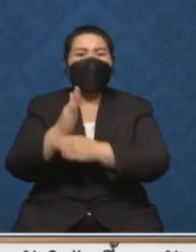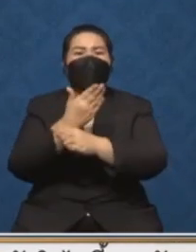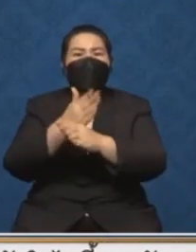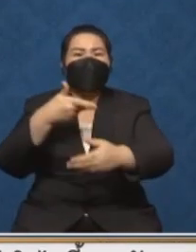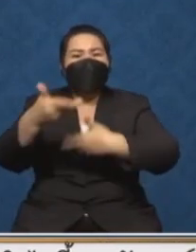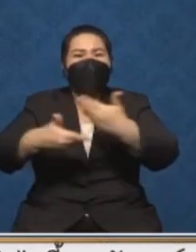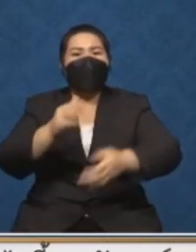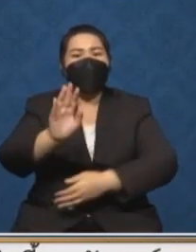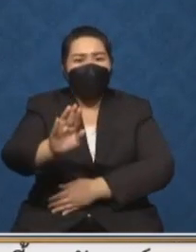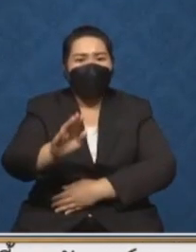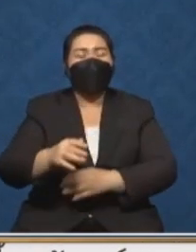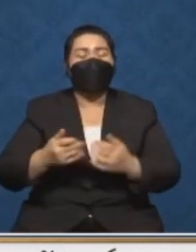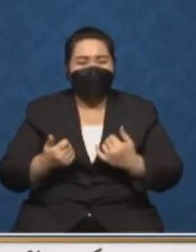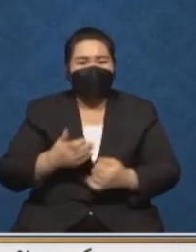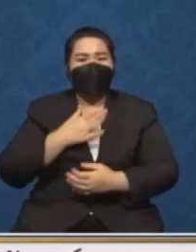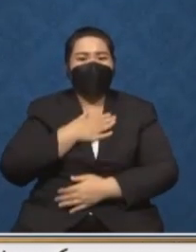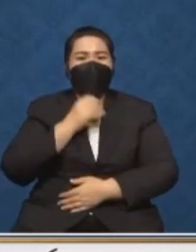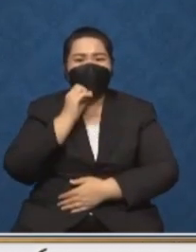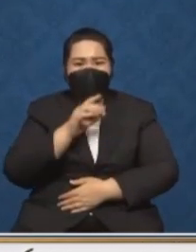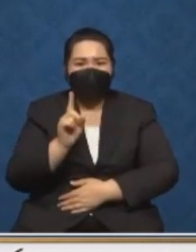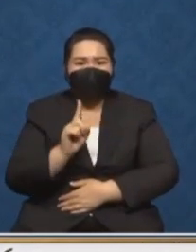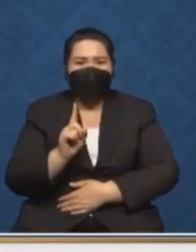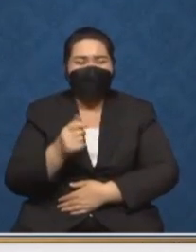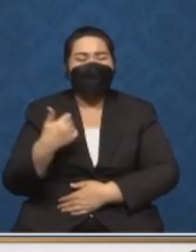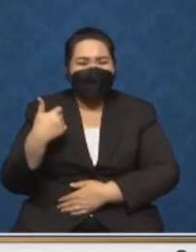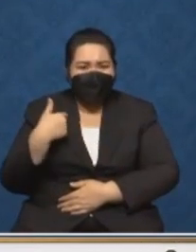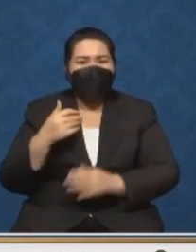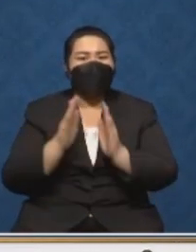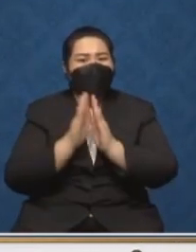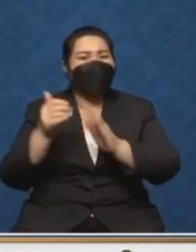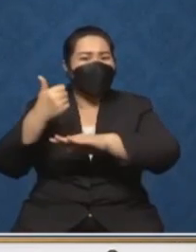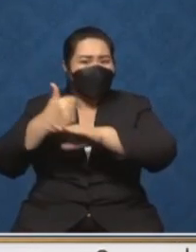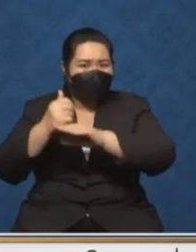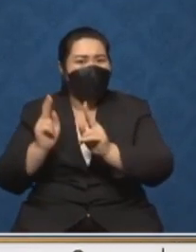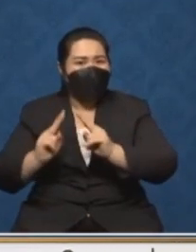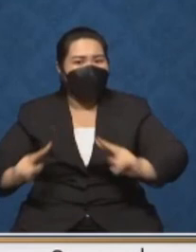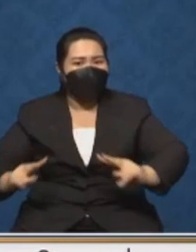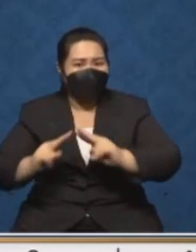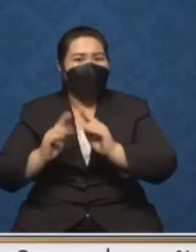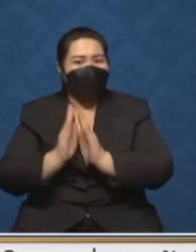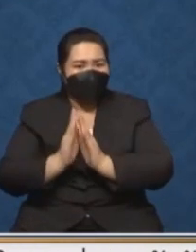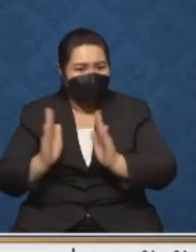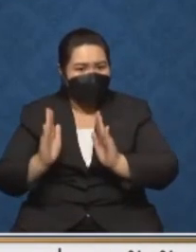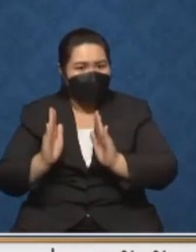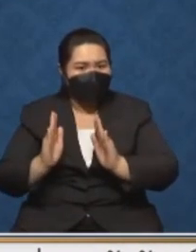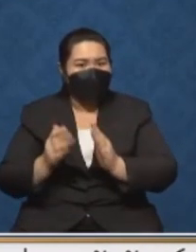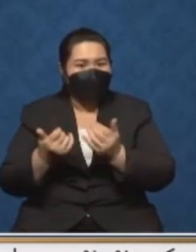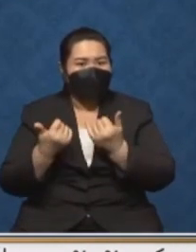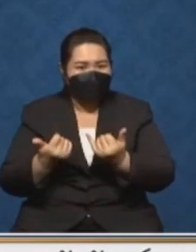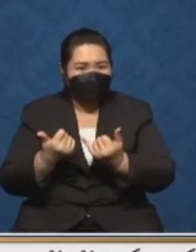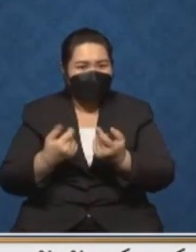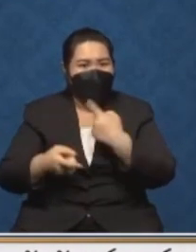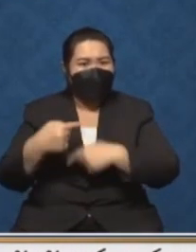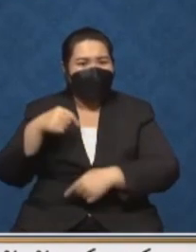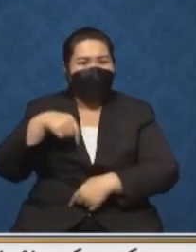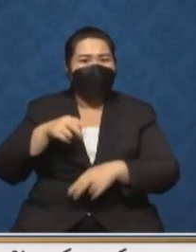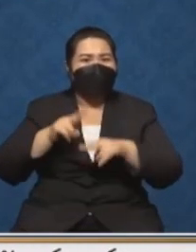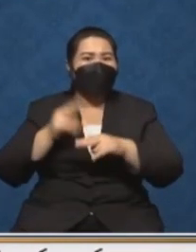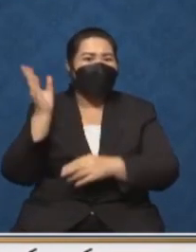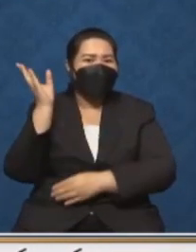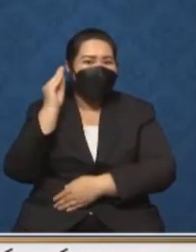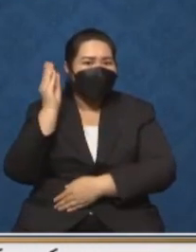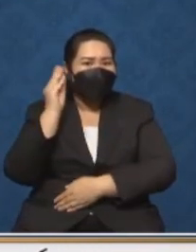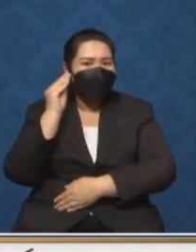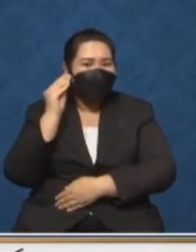ึ่งผมจึงต้ขอพระคุณ ท่านระบุติ พระพัพทิสุทรสุทรวาท่านได้มานั่งฟัง